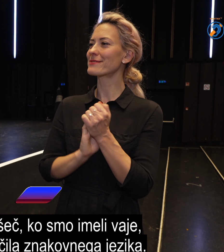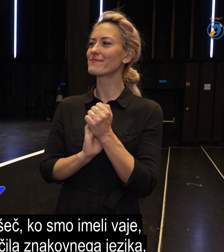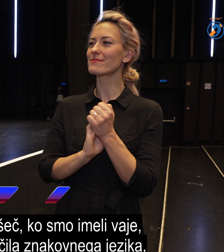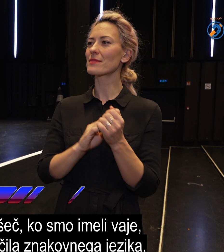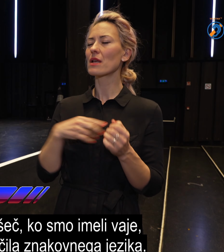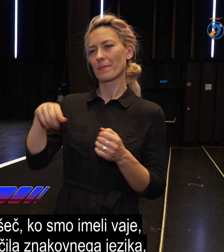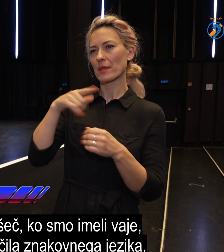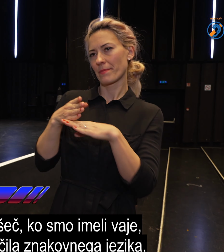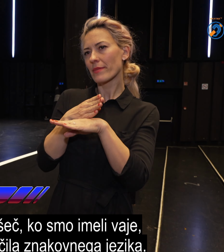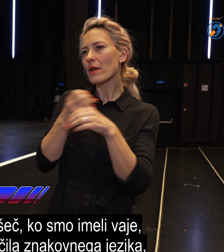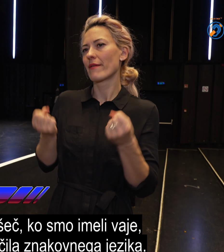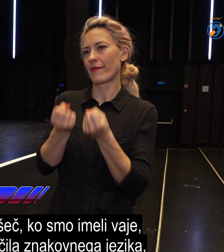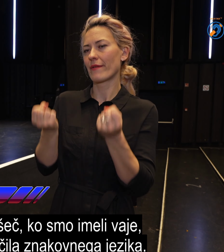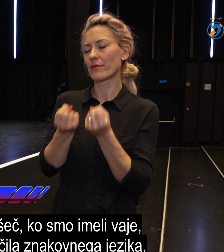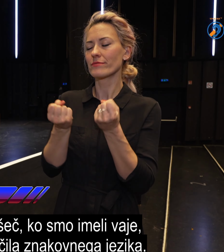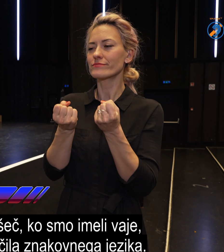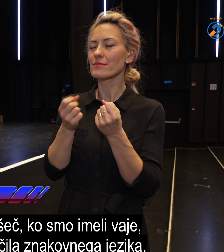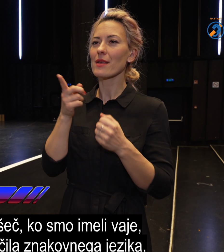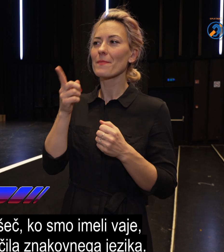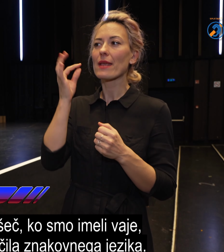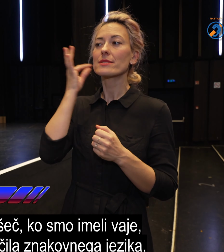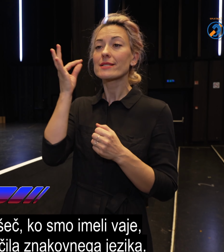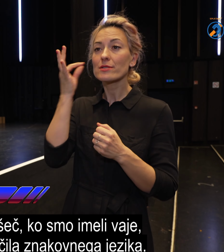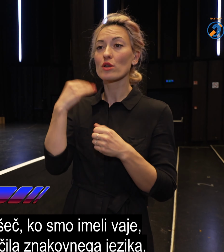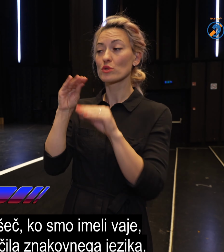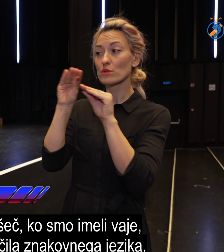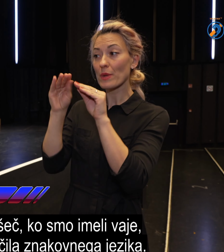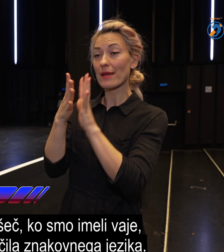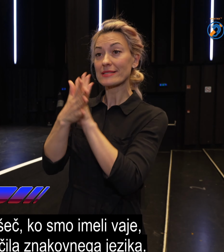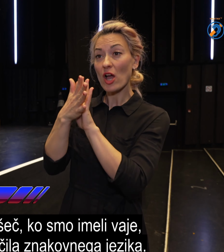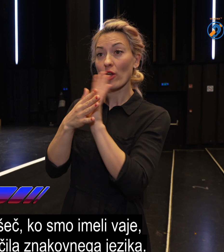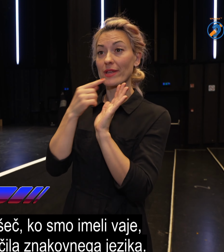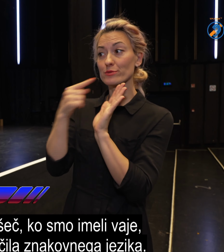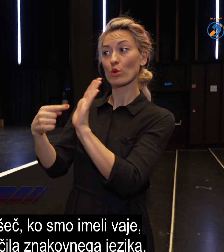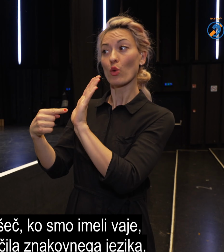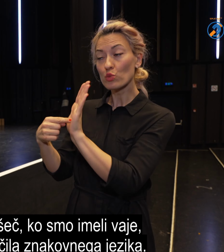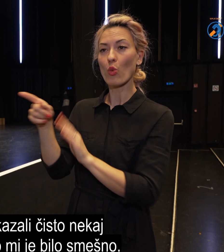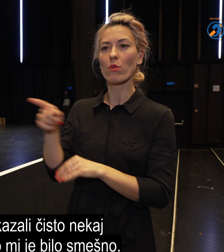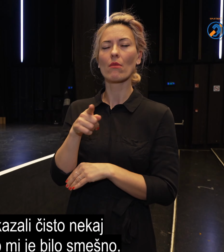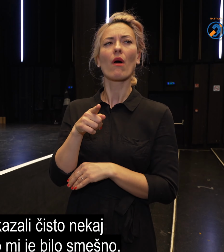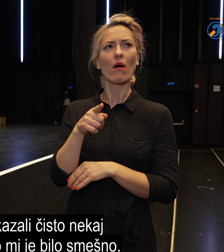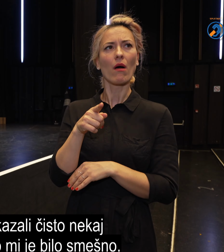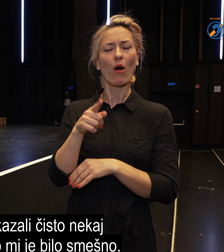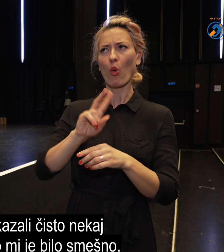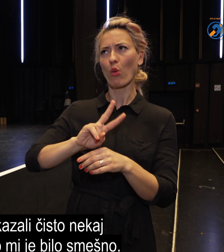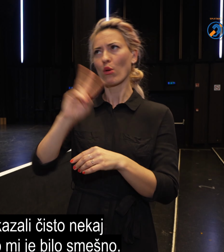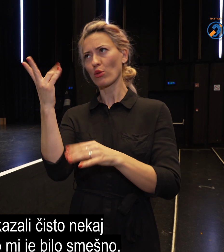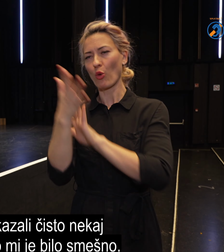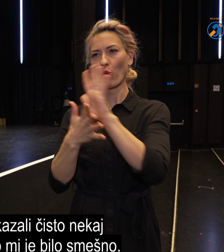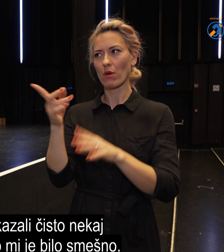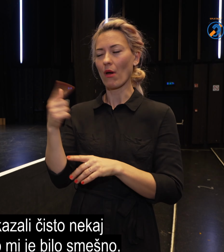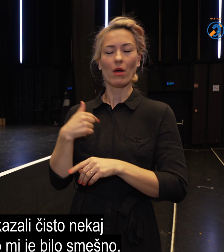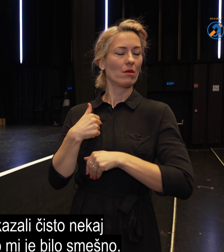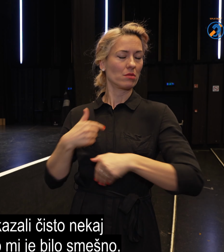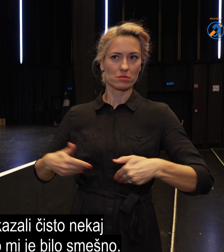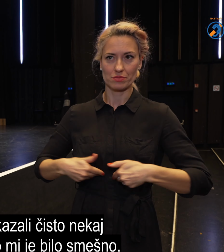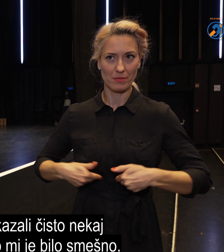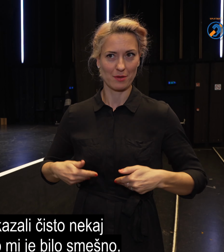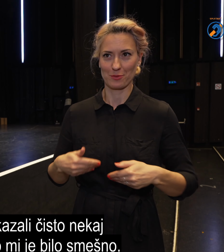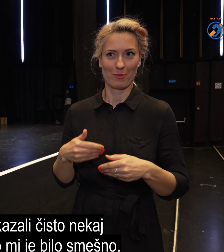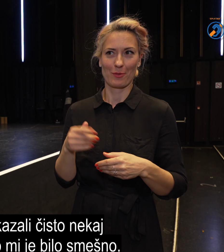Zelo všič mi je bilo, predtem, ko so bile same vaje, ko sem slišeče učila znakovnega jezika, so ni, ko jo, jo, jo, jo.